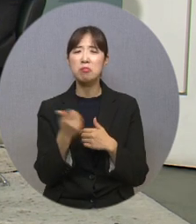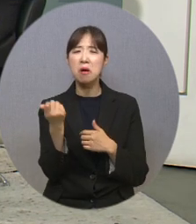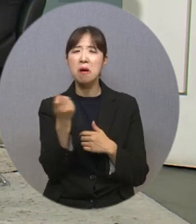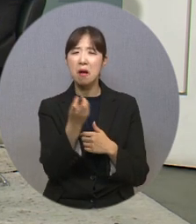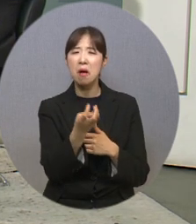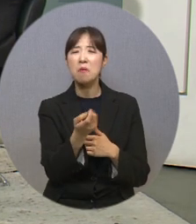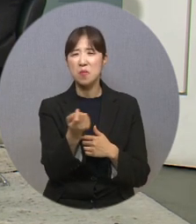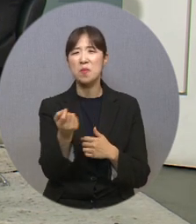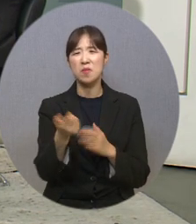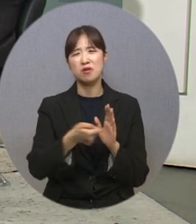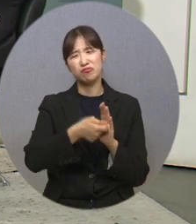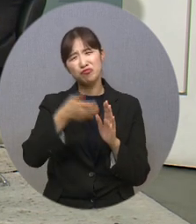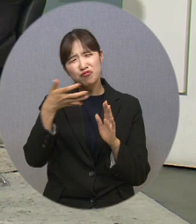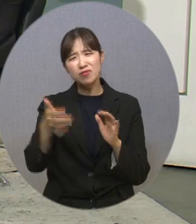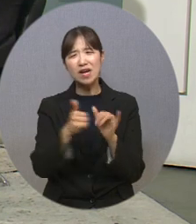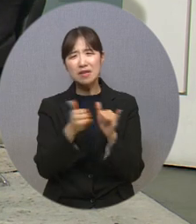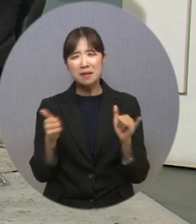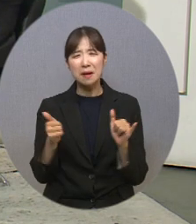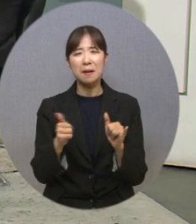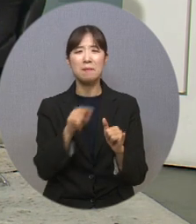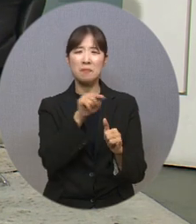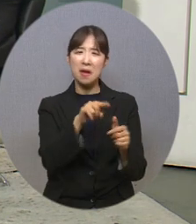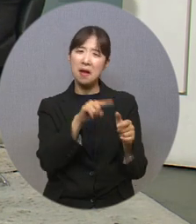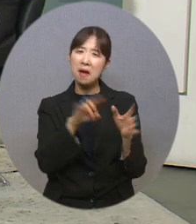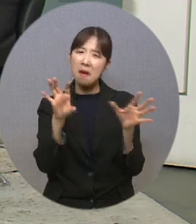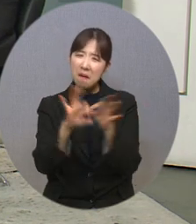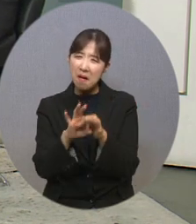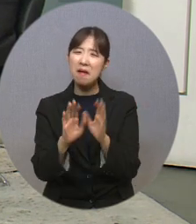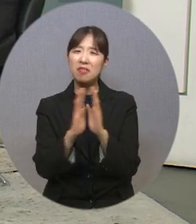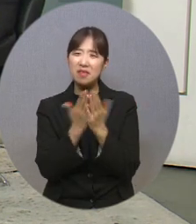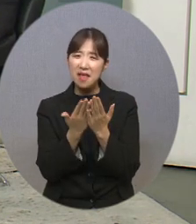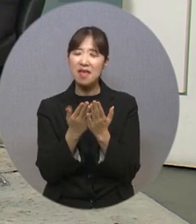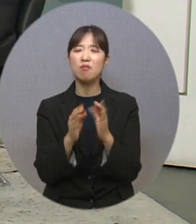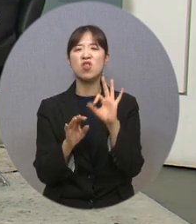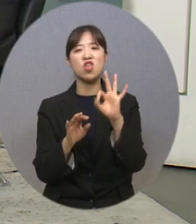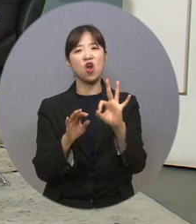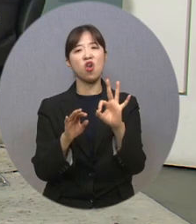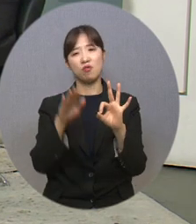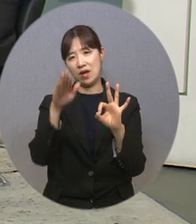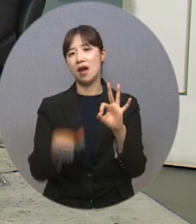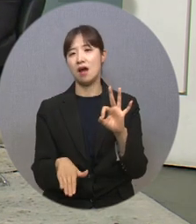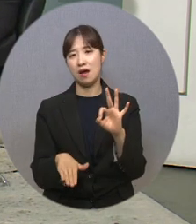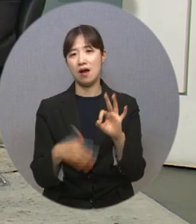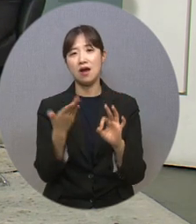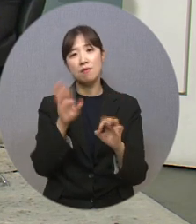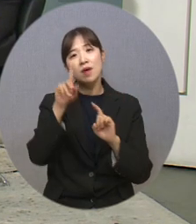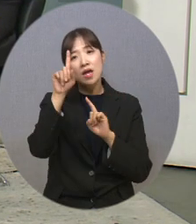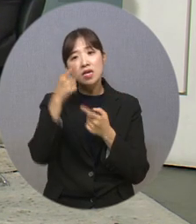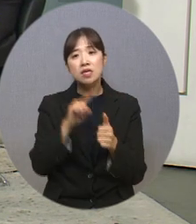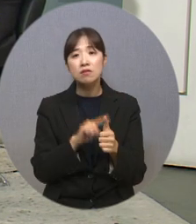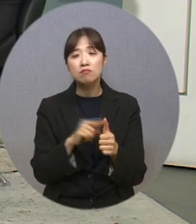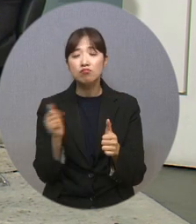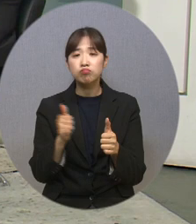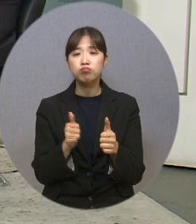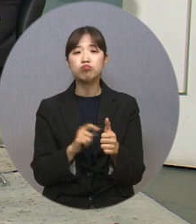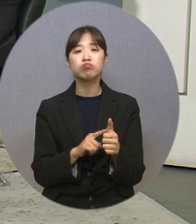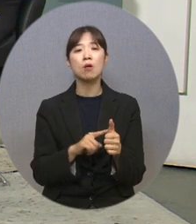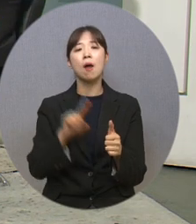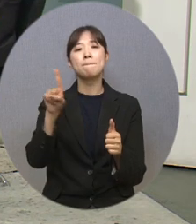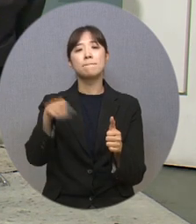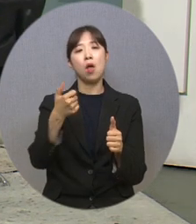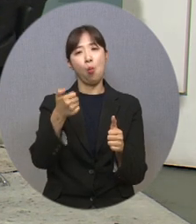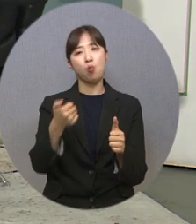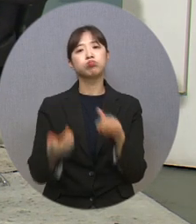안 돼요. 아무리 유명한 사람도 단행본 뭐 이 사람 저 사람 쓴 10권 미만입니다. 네. 그런데 이승만은 150권 정도 갈